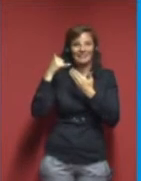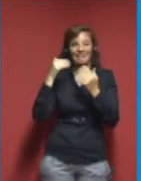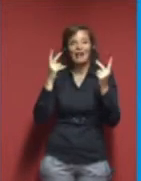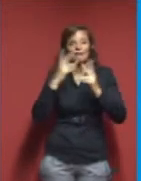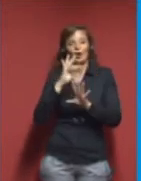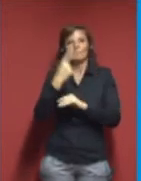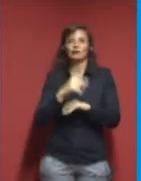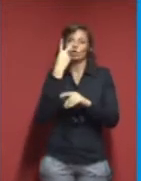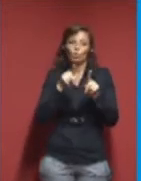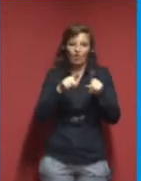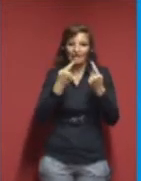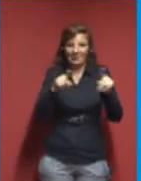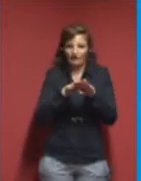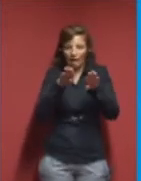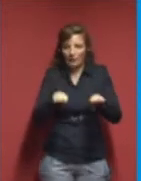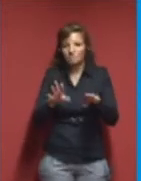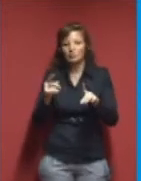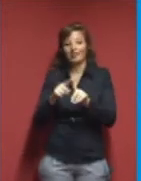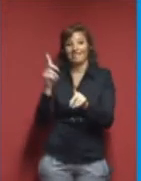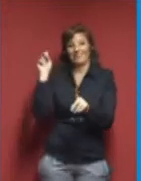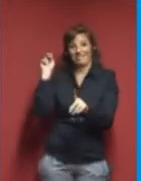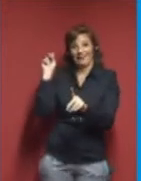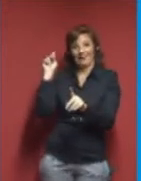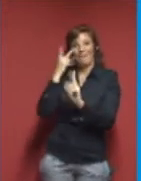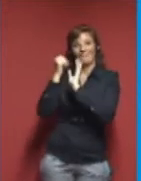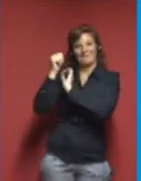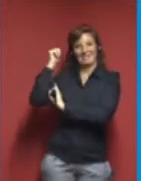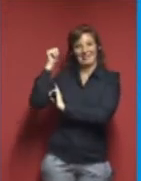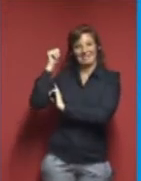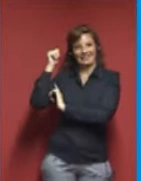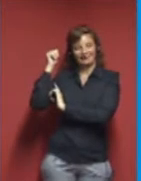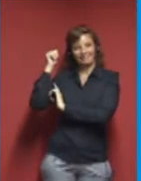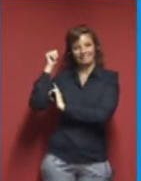Queste sono due varianti. Quella a sinistra, vedete che